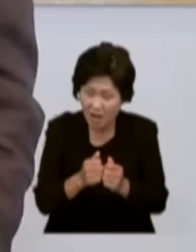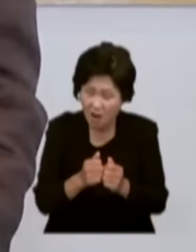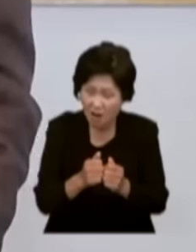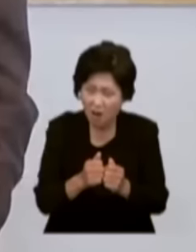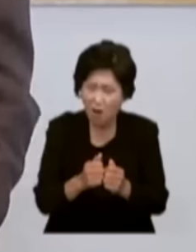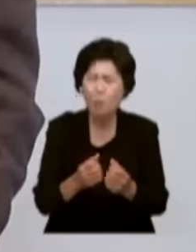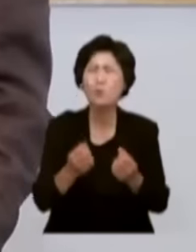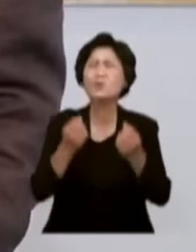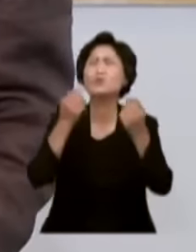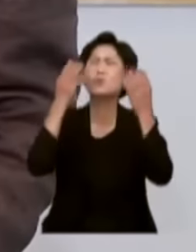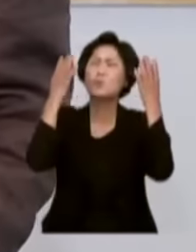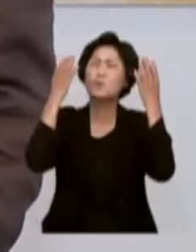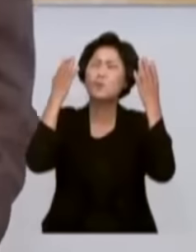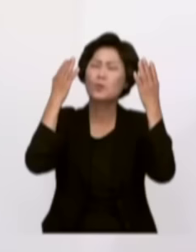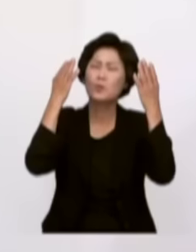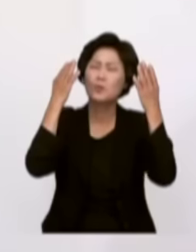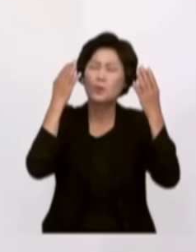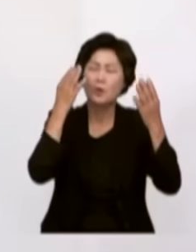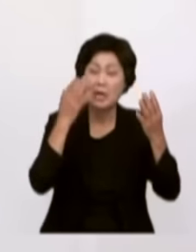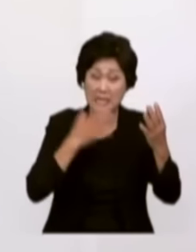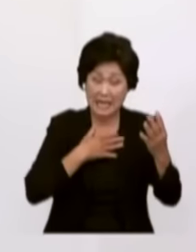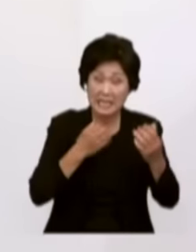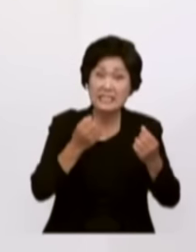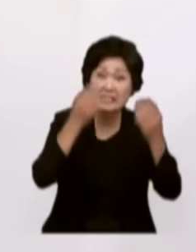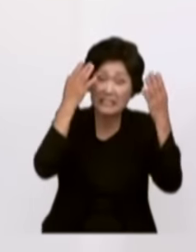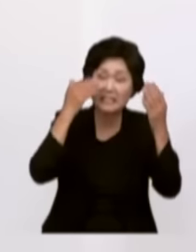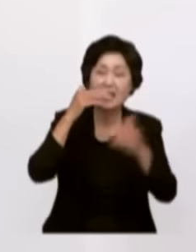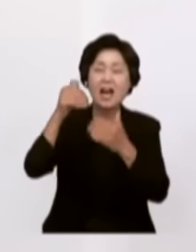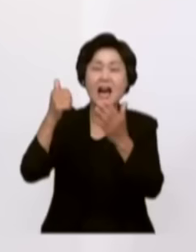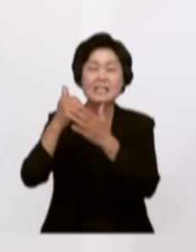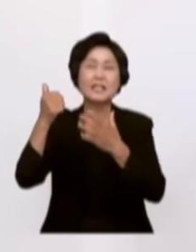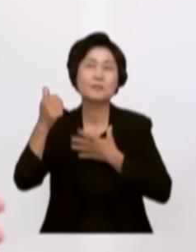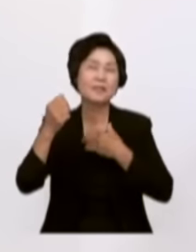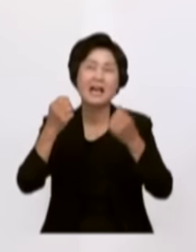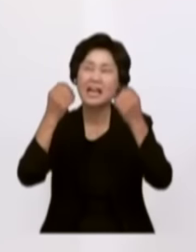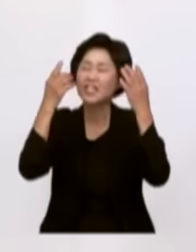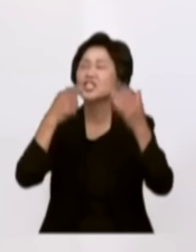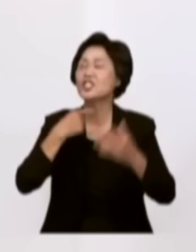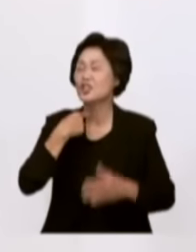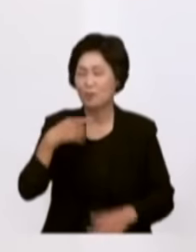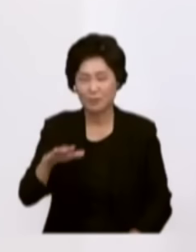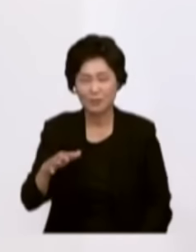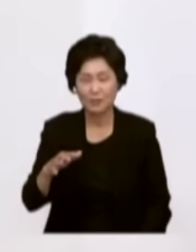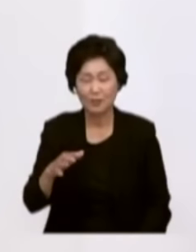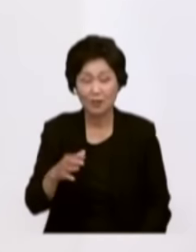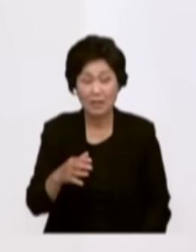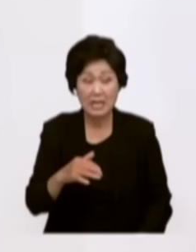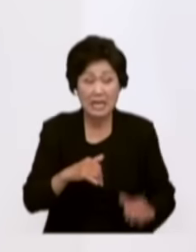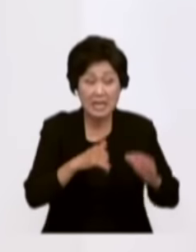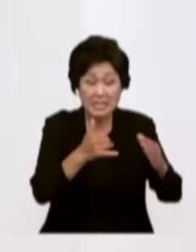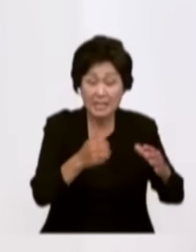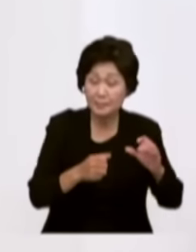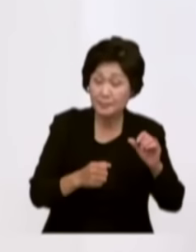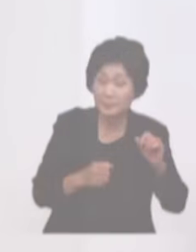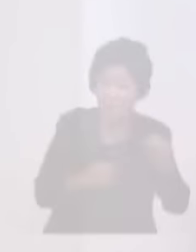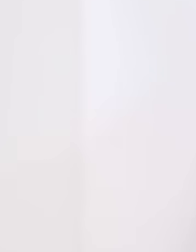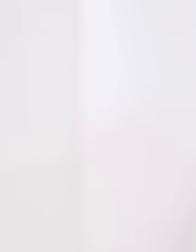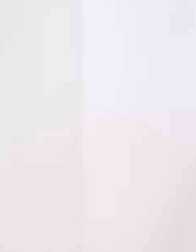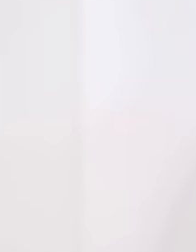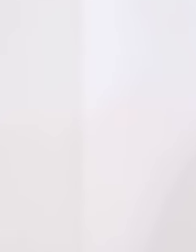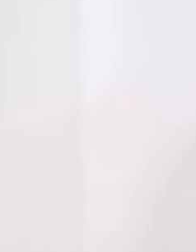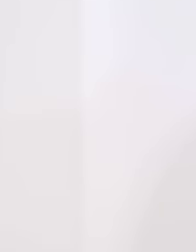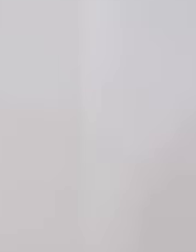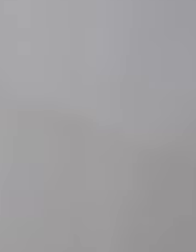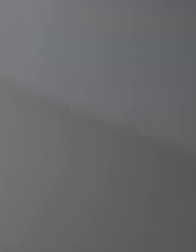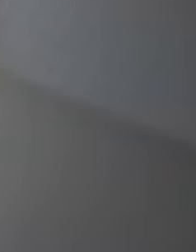우린 잊어버려. 하나님은 절대 안 잊지. 그렇죠. 네. 네. 근데 안 잊지. 하나님을 잊어버리고 세상 거에 의존해서 도와달라는 게 되고 그렇게